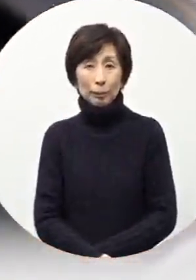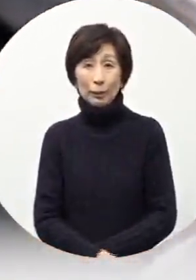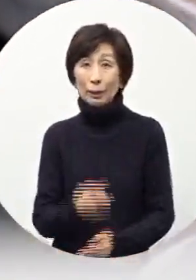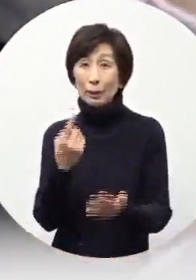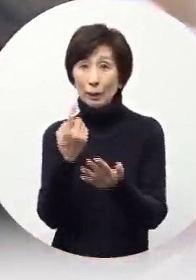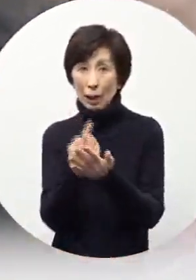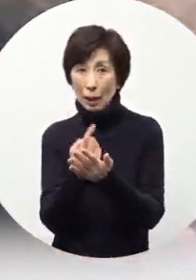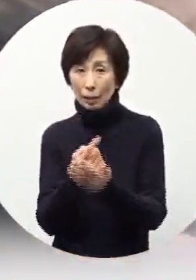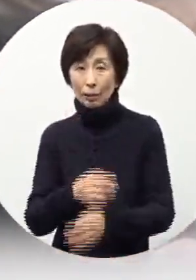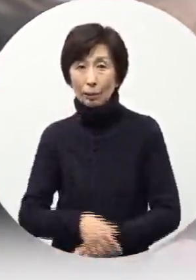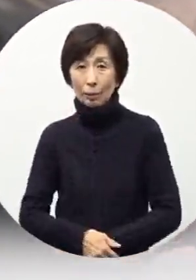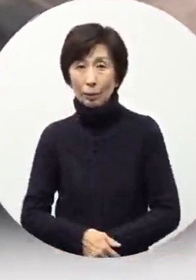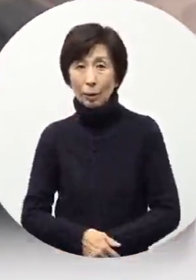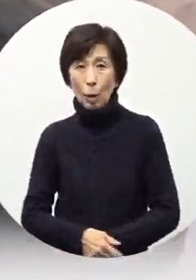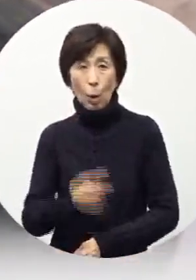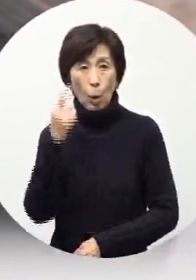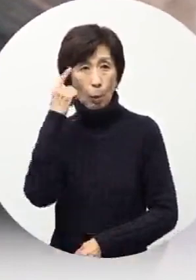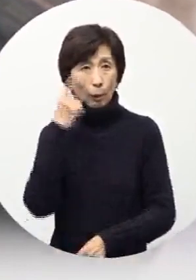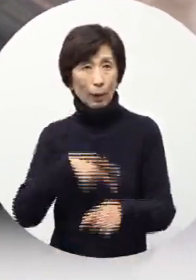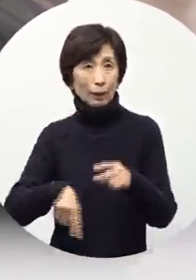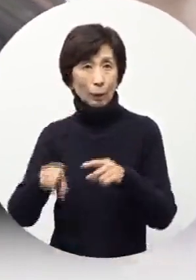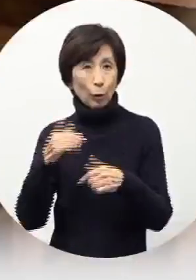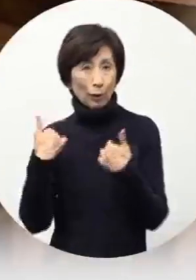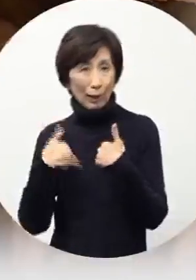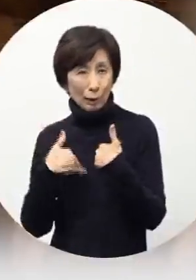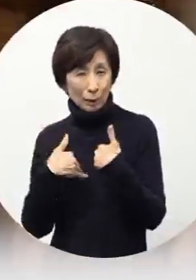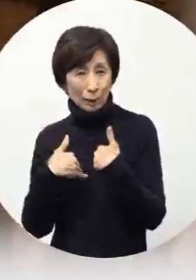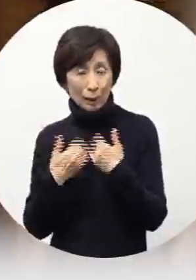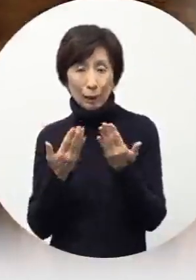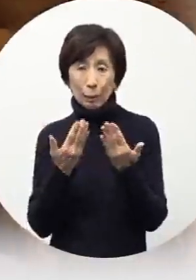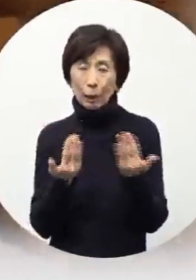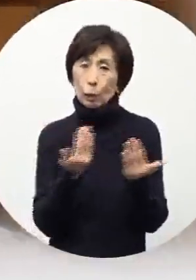参加してみると思っていた以上に楽しかったり